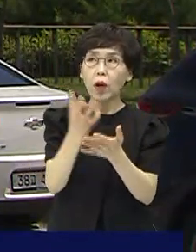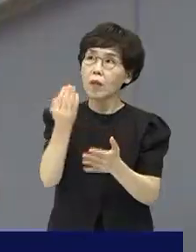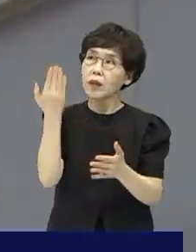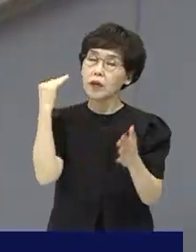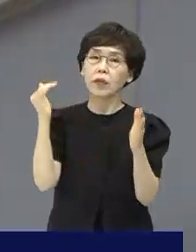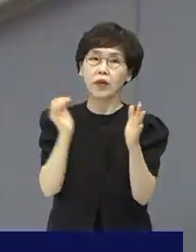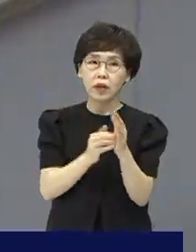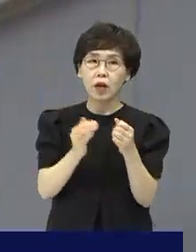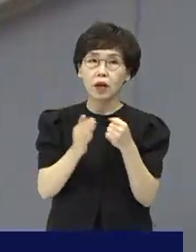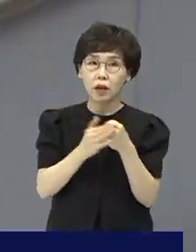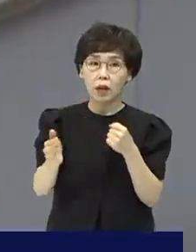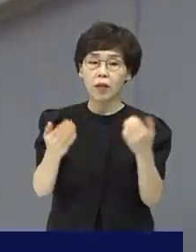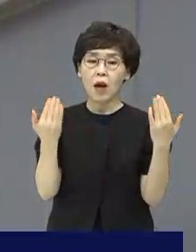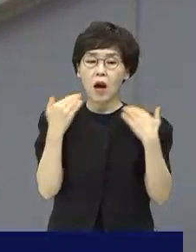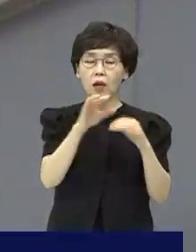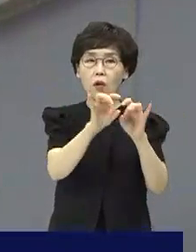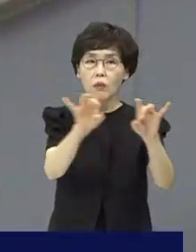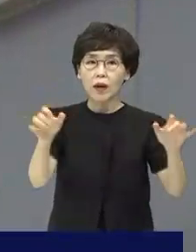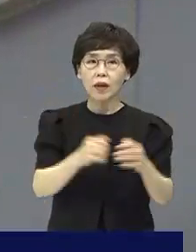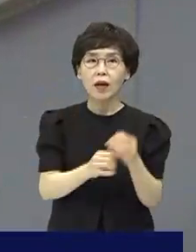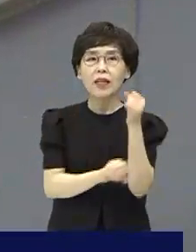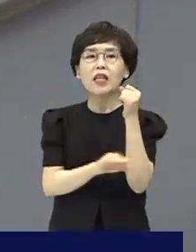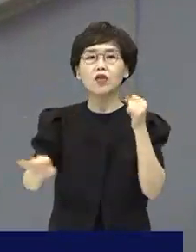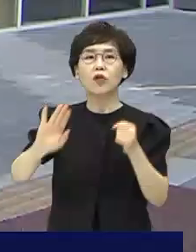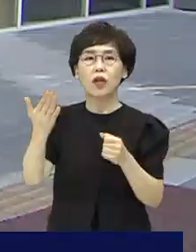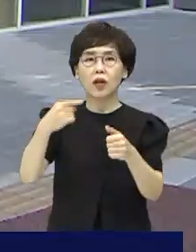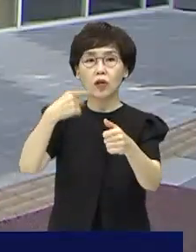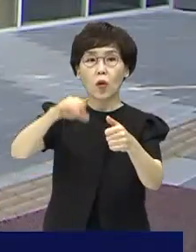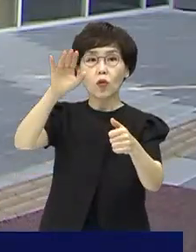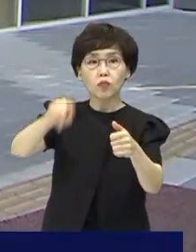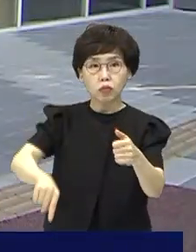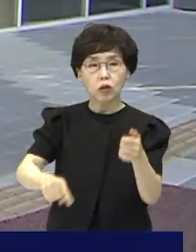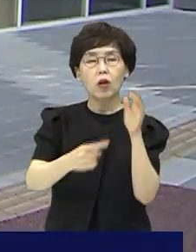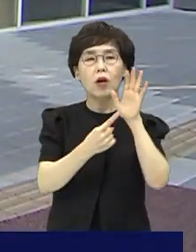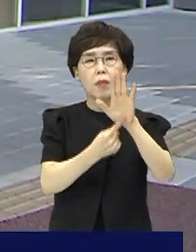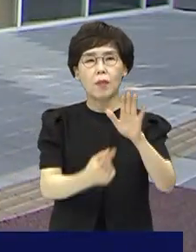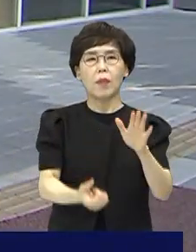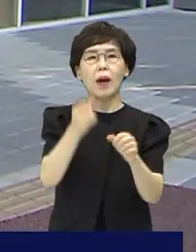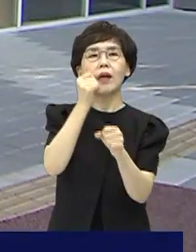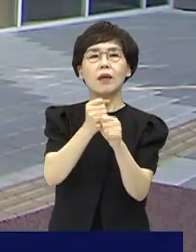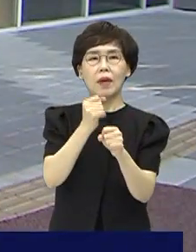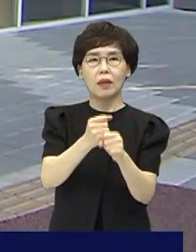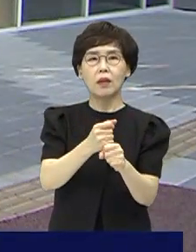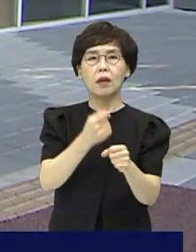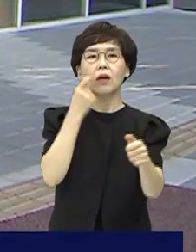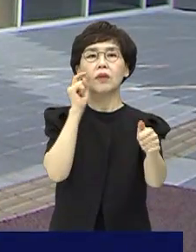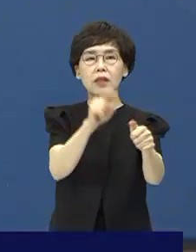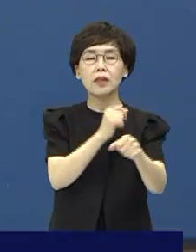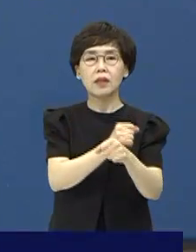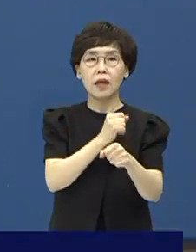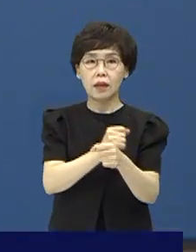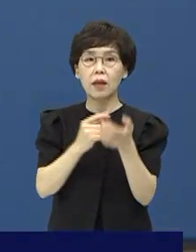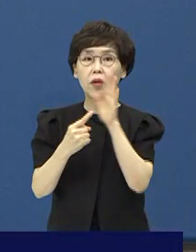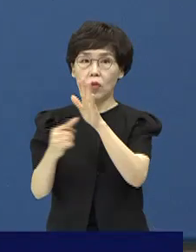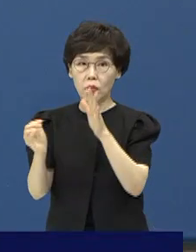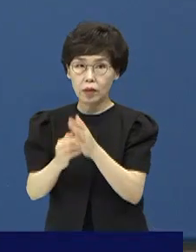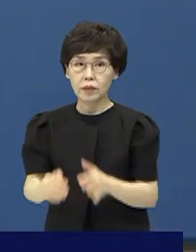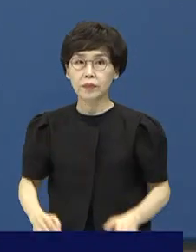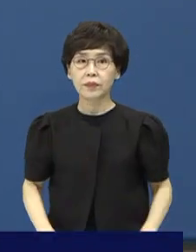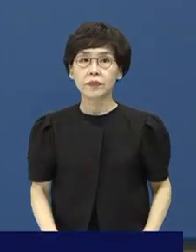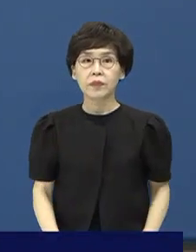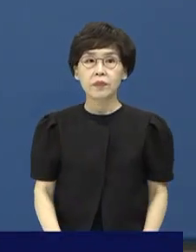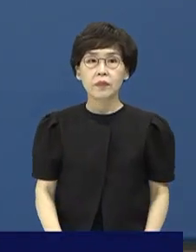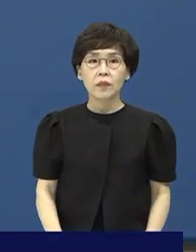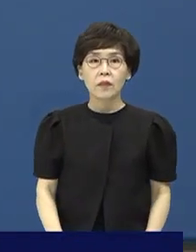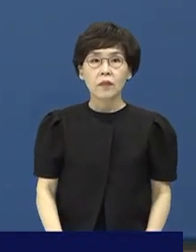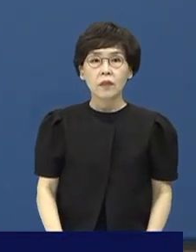마무리됐다며 일선 현장의 구체적 가이드라인인 교육부 고시를 신속히 마련하라고 지시했다고 이도훈 대변인이 서면 브리핑을 통해